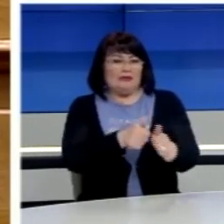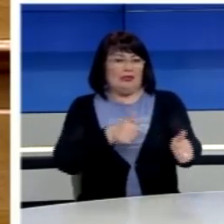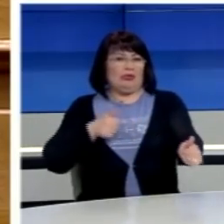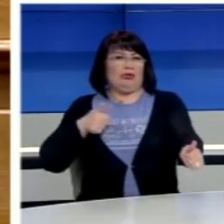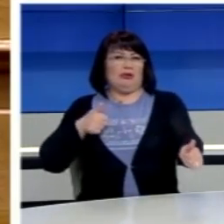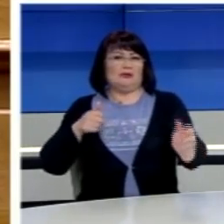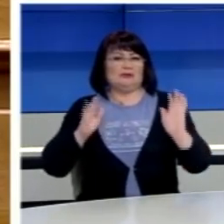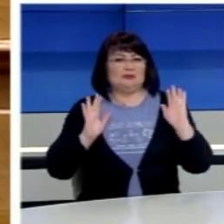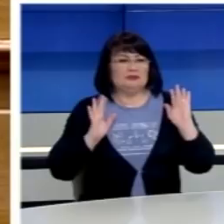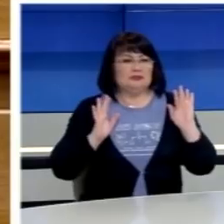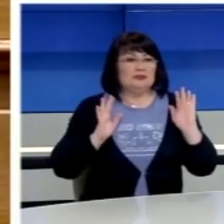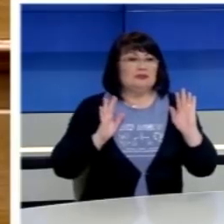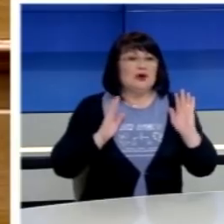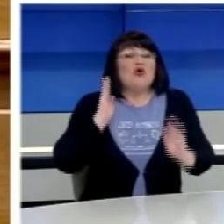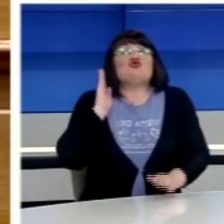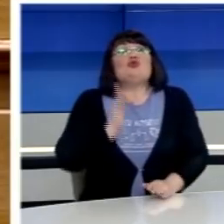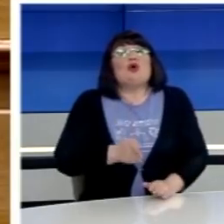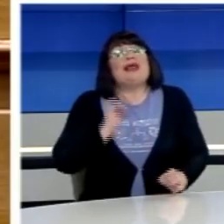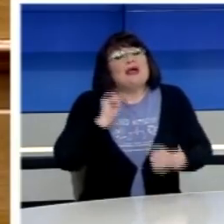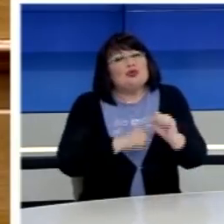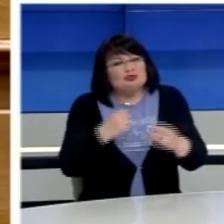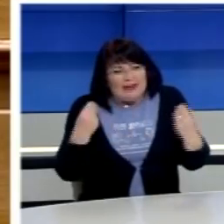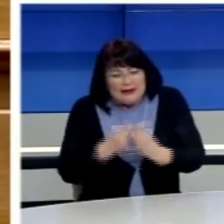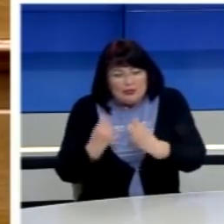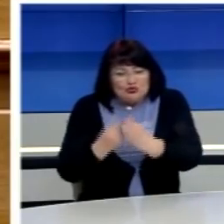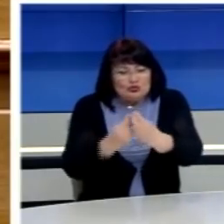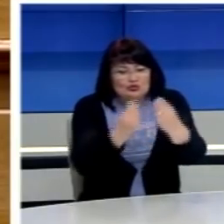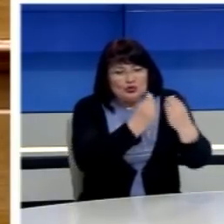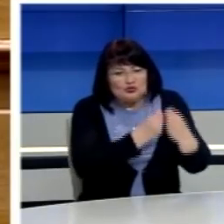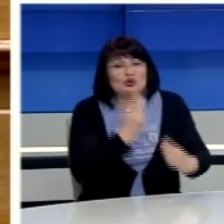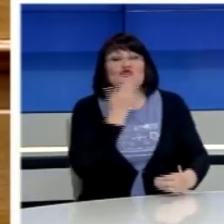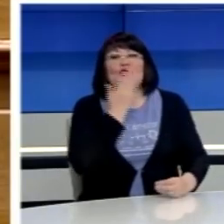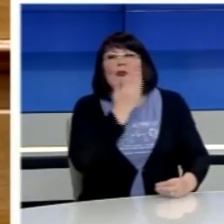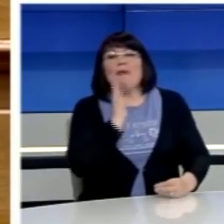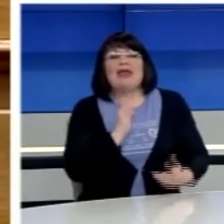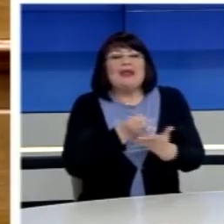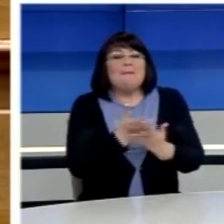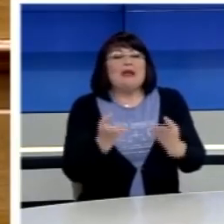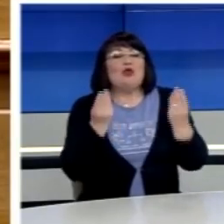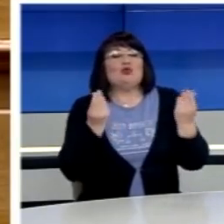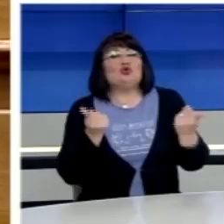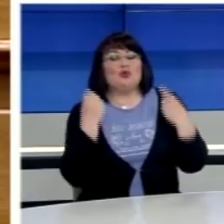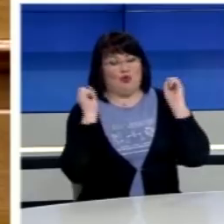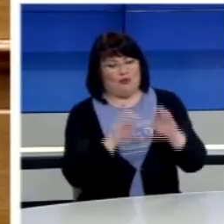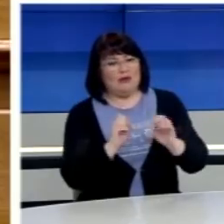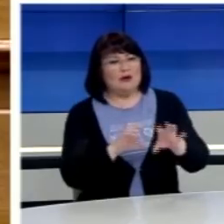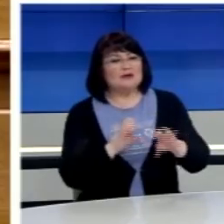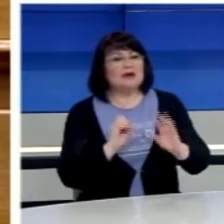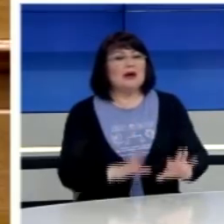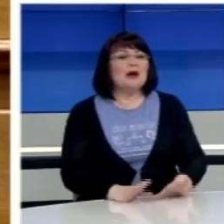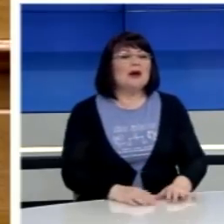να προσαρμόζει όσο το δυνατόν καλύτερα το περιεχόμενο και τη μέθοδο της διδασκαλίας